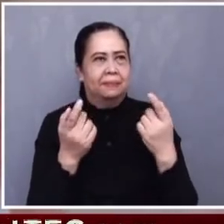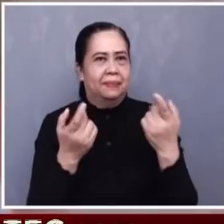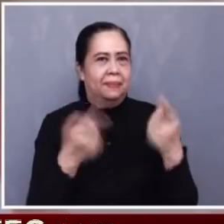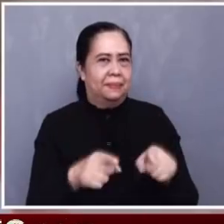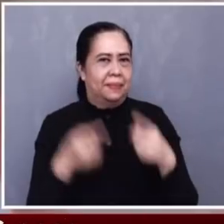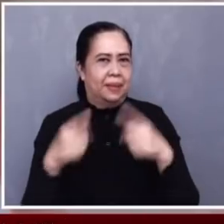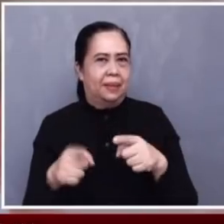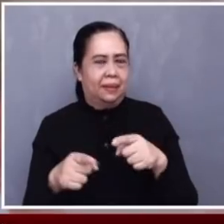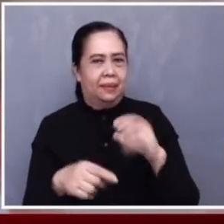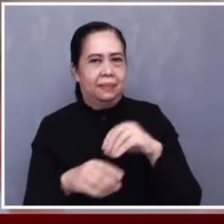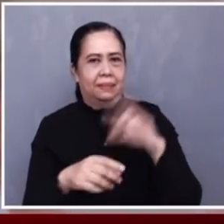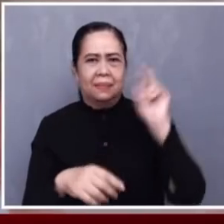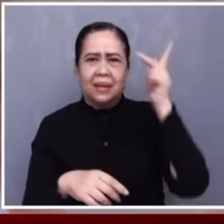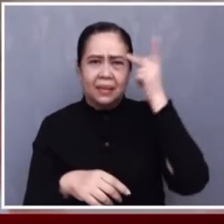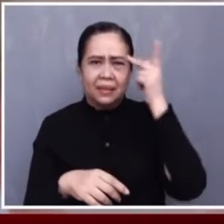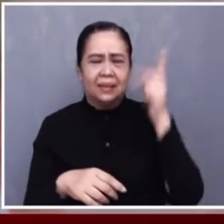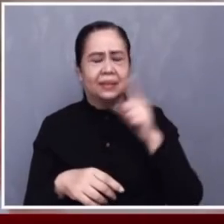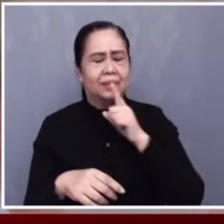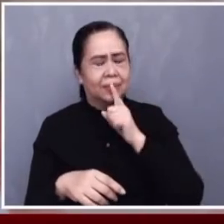nga